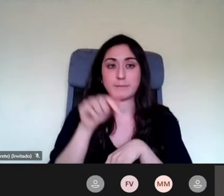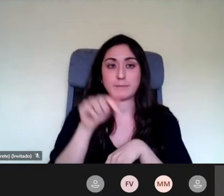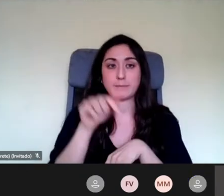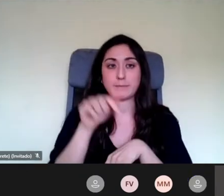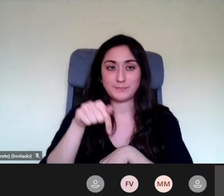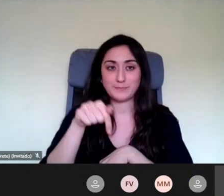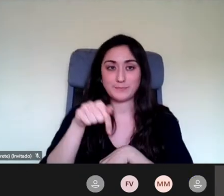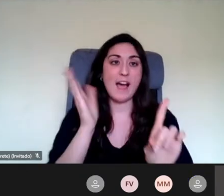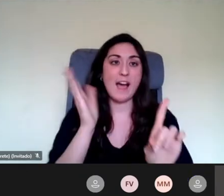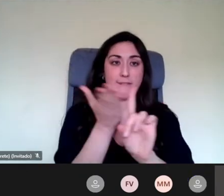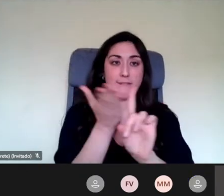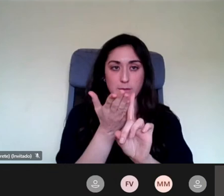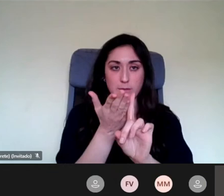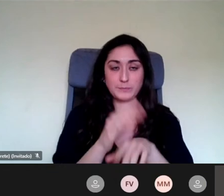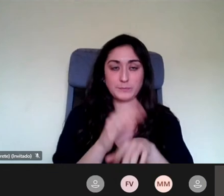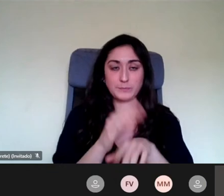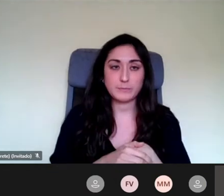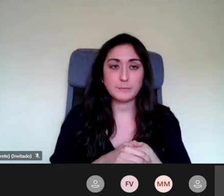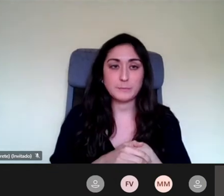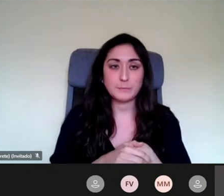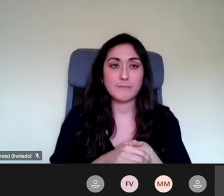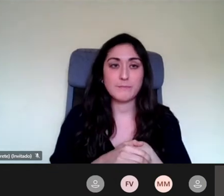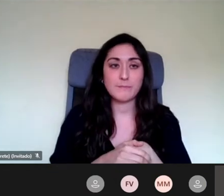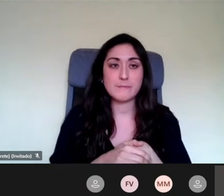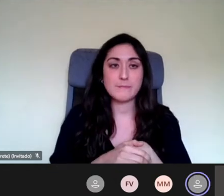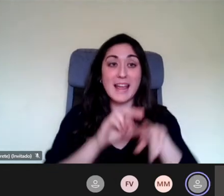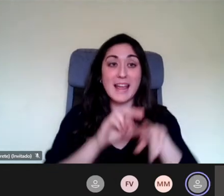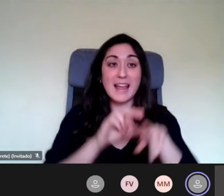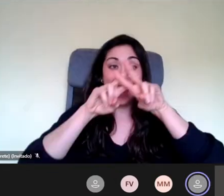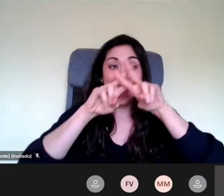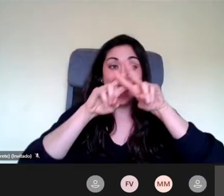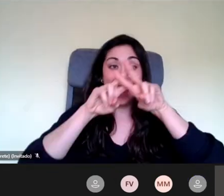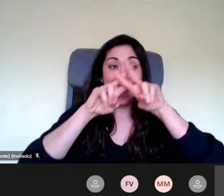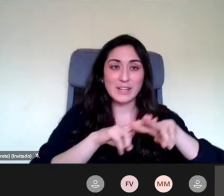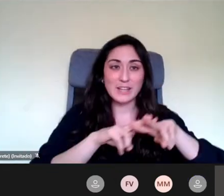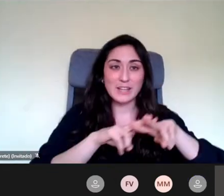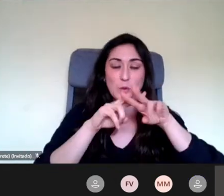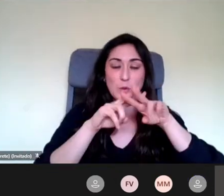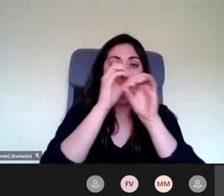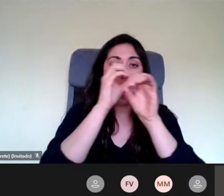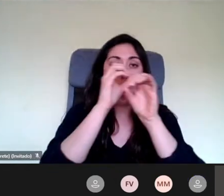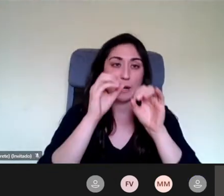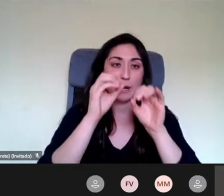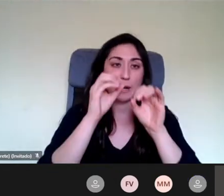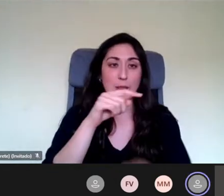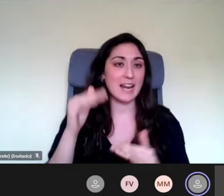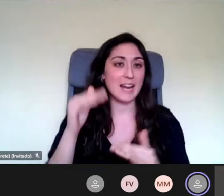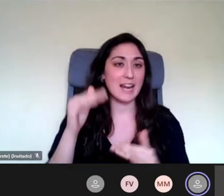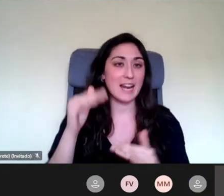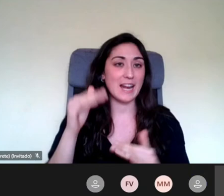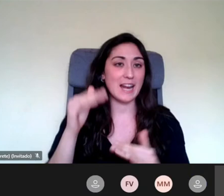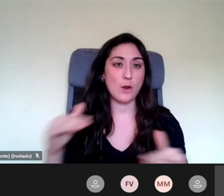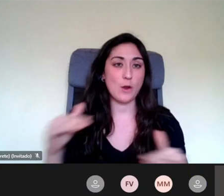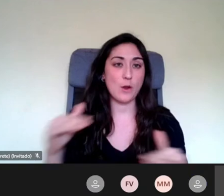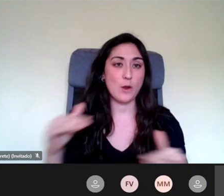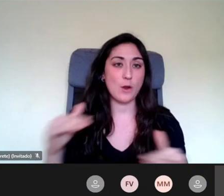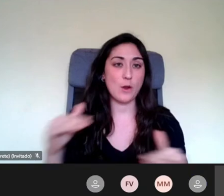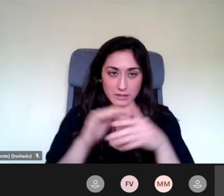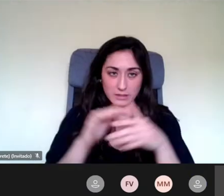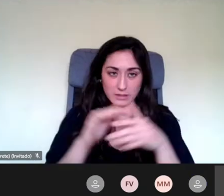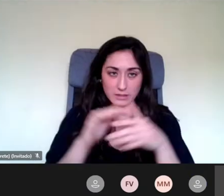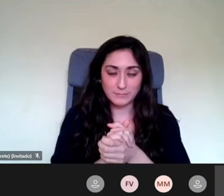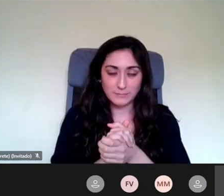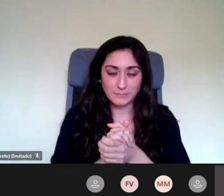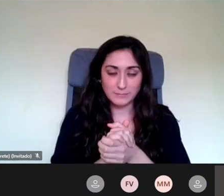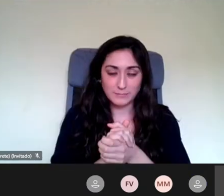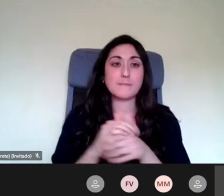fer doncs, l'Observatori d'Igualtat de Gènere tot just a finals de 2020 i que doncs, durant aquest temps hem anat compartint en